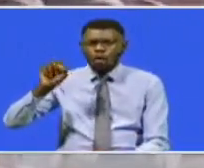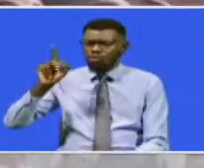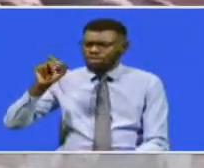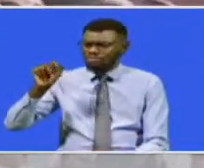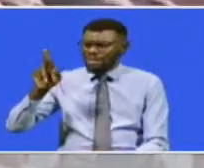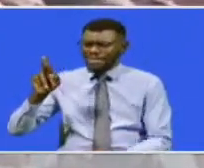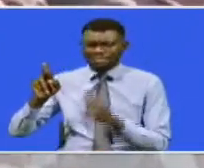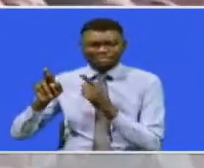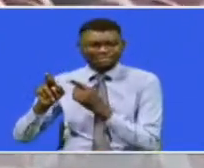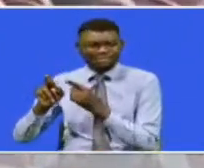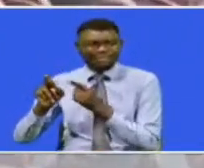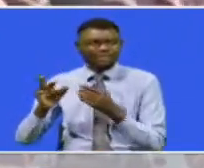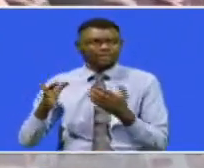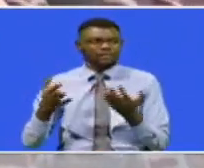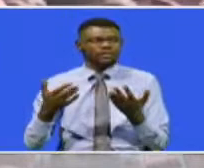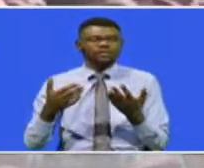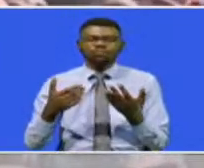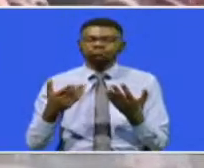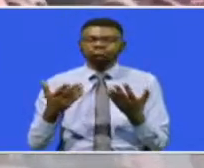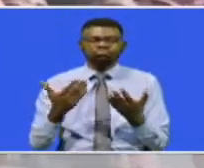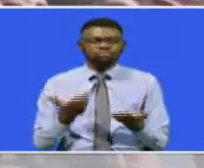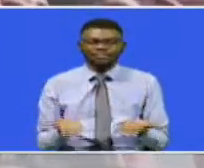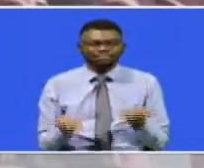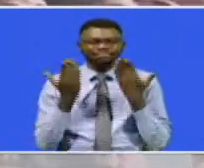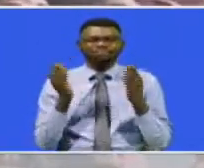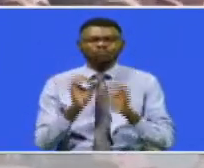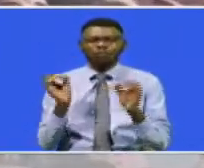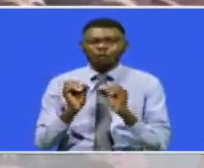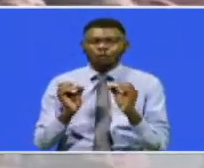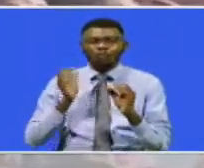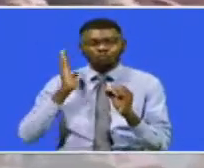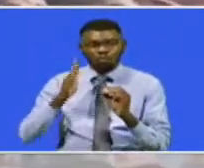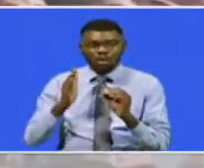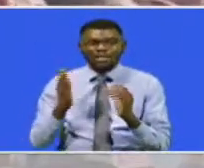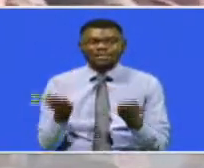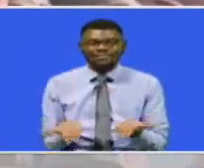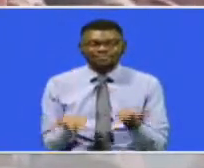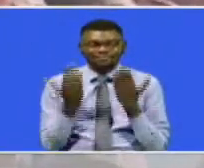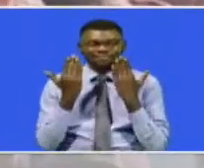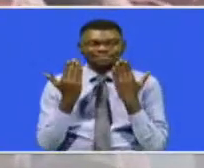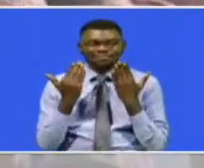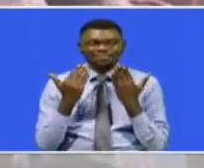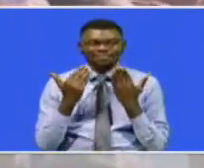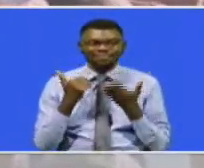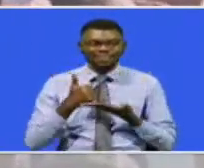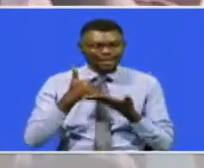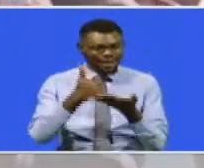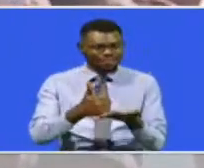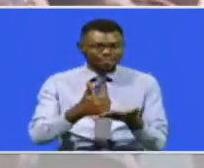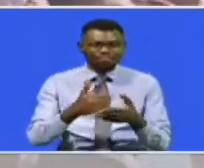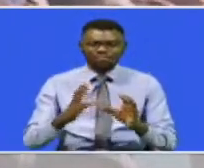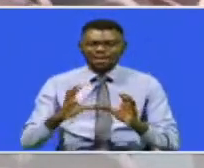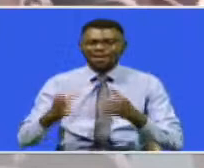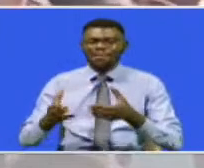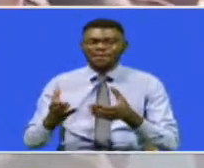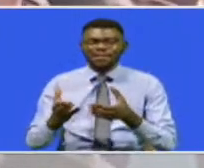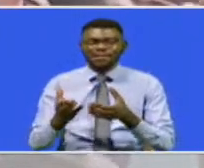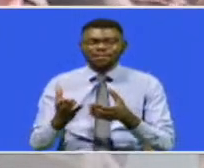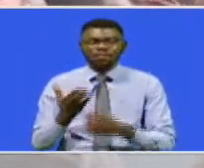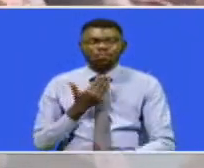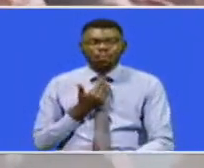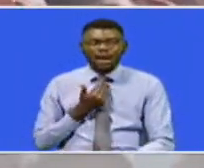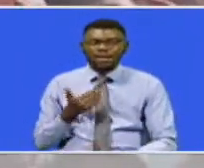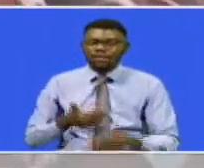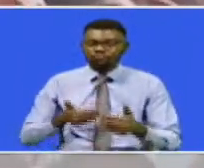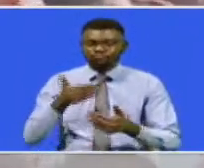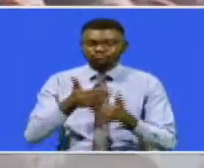inalala. Mtaona kama moshi inatoka hapo. Tutafufusha fluorspar company. Tumesema tunataka